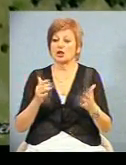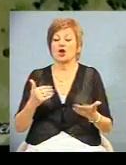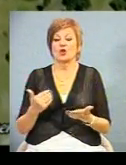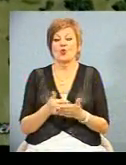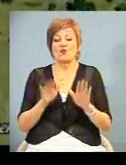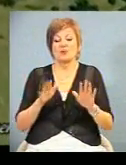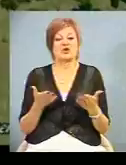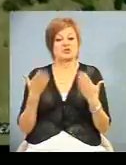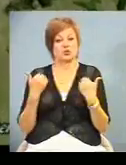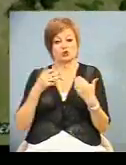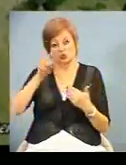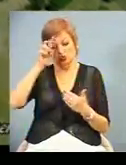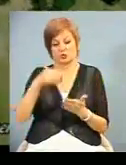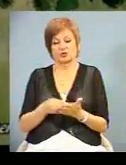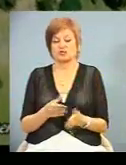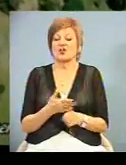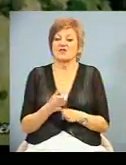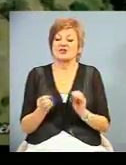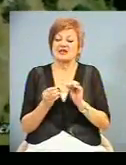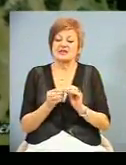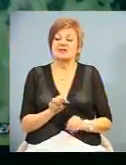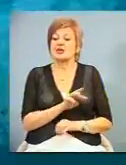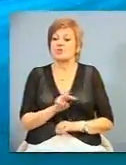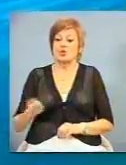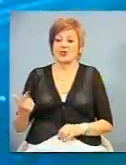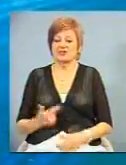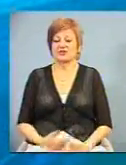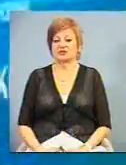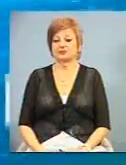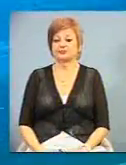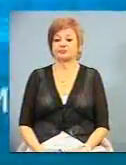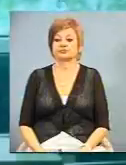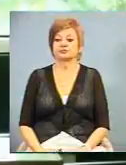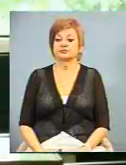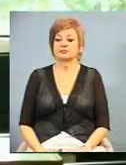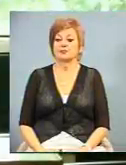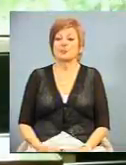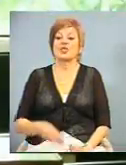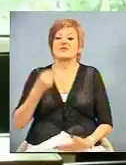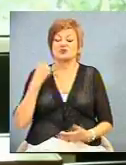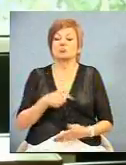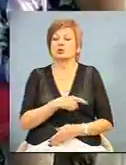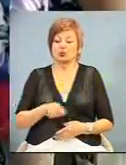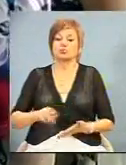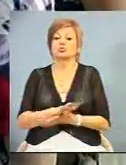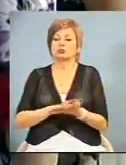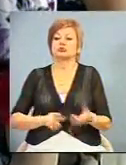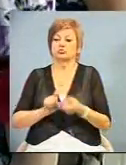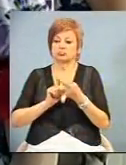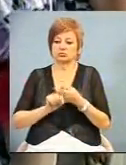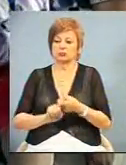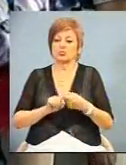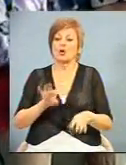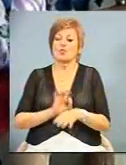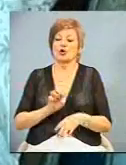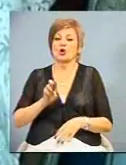відпочинку з міського бюджету виділено понад 10 мільйонів гривень. У Запоріжжі триває боротьба з ботулізмом. Як